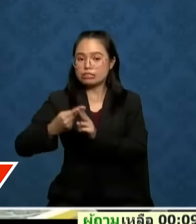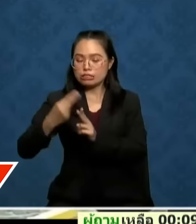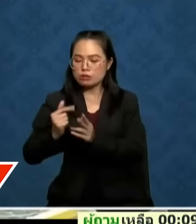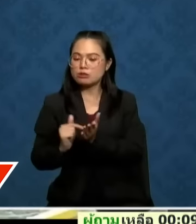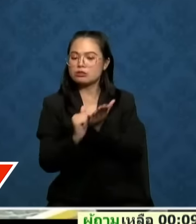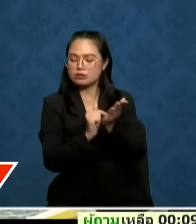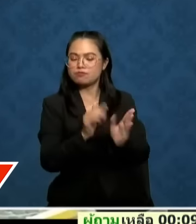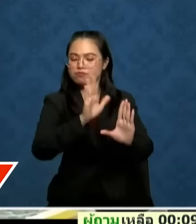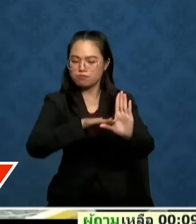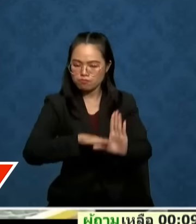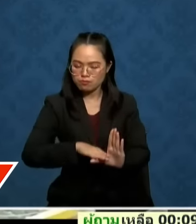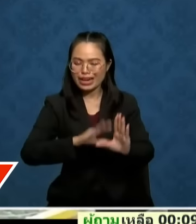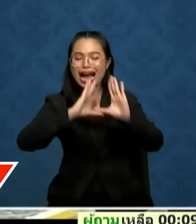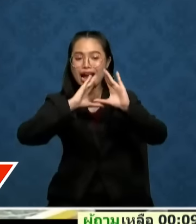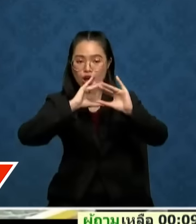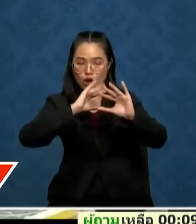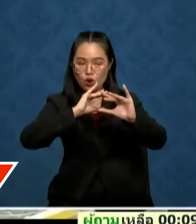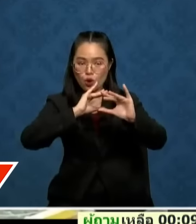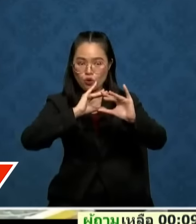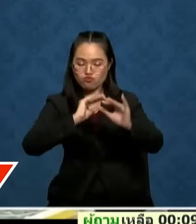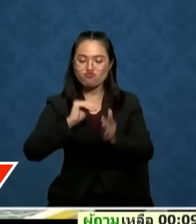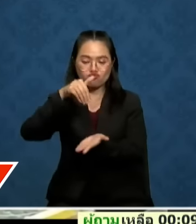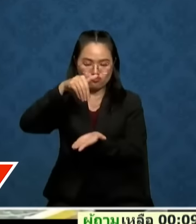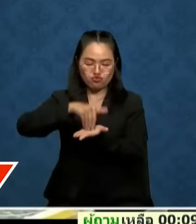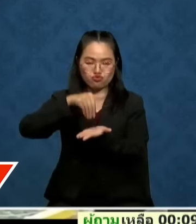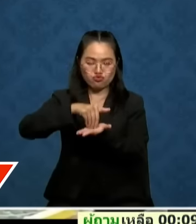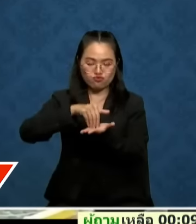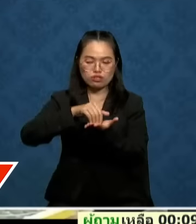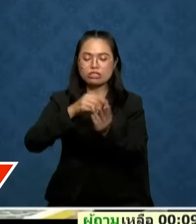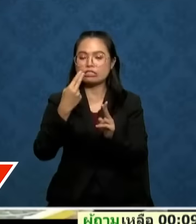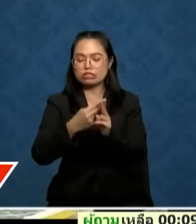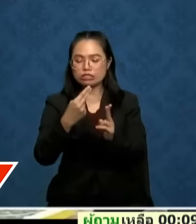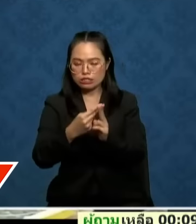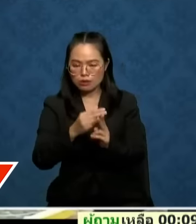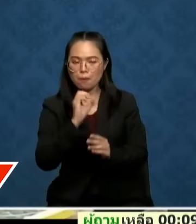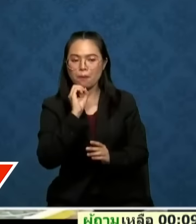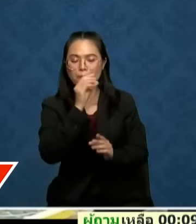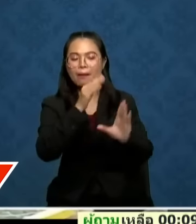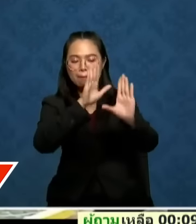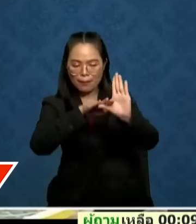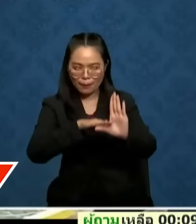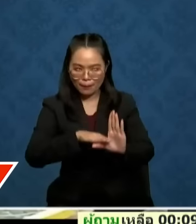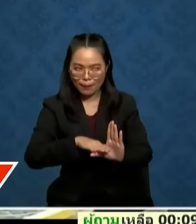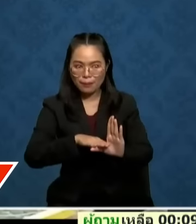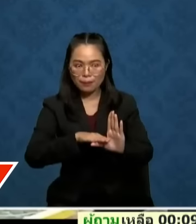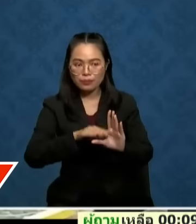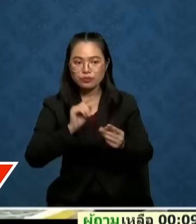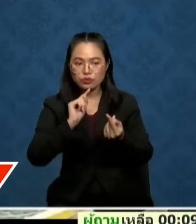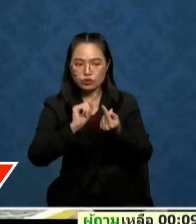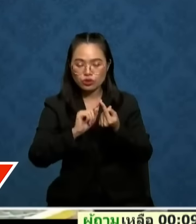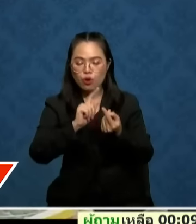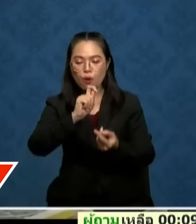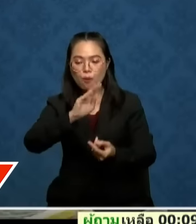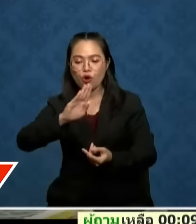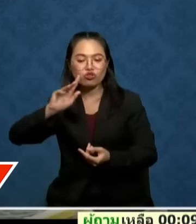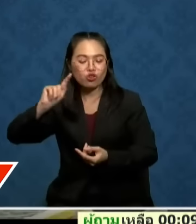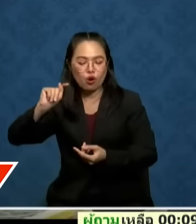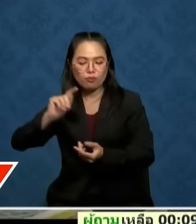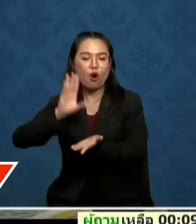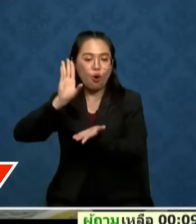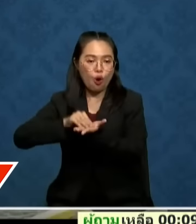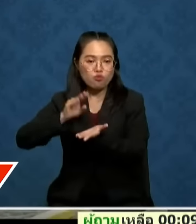ระยองศูนย์ดำรงธรรมอำเภอบ้านค่ายองค์การผ่านส่งตำบลหนองบัวองค์การบริหารส่วนอุดเพื่อเป็นข้อมูลใน